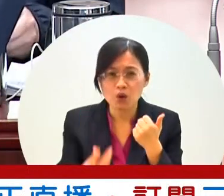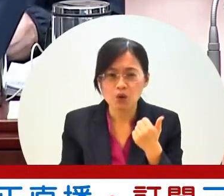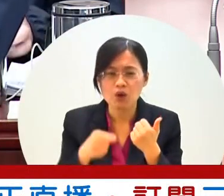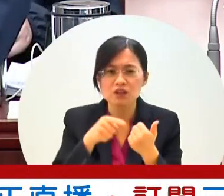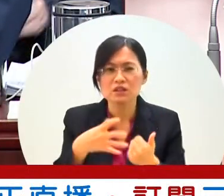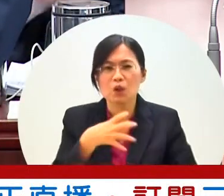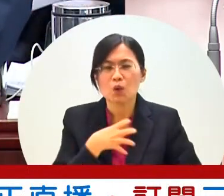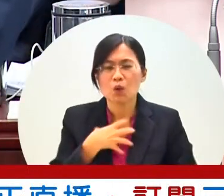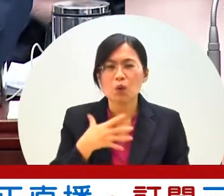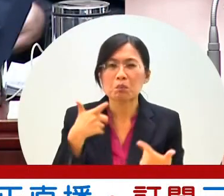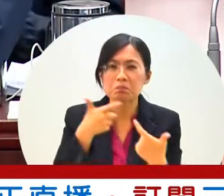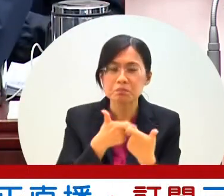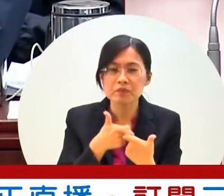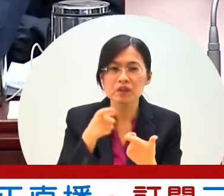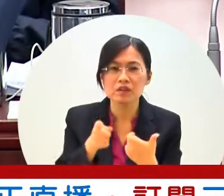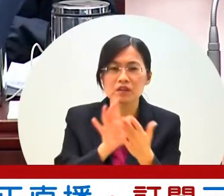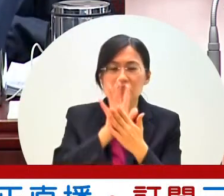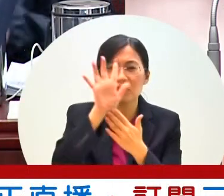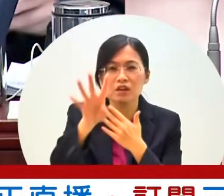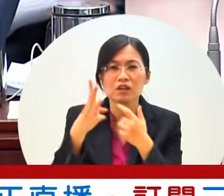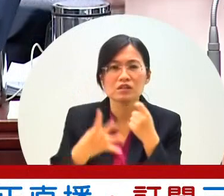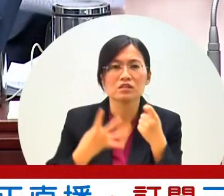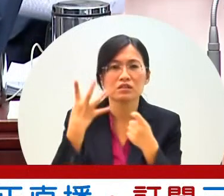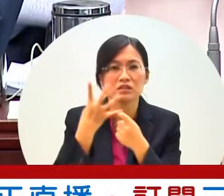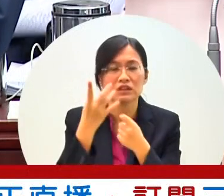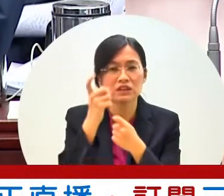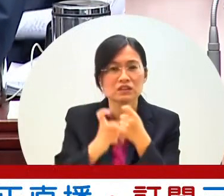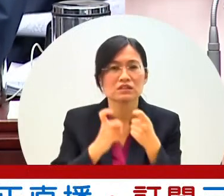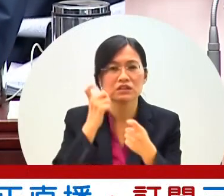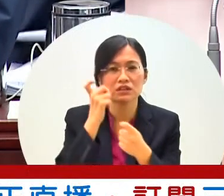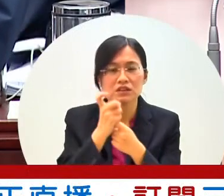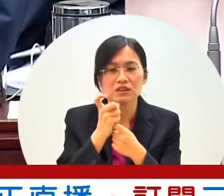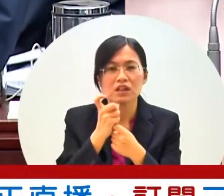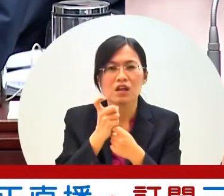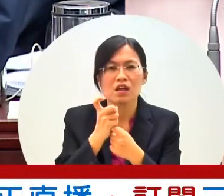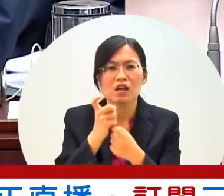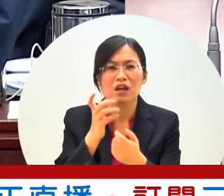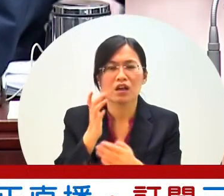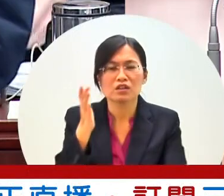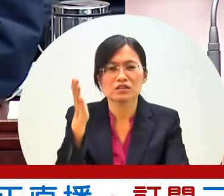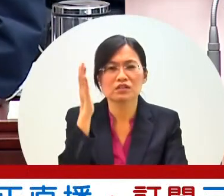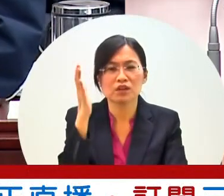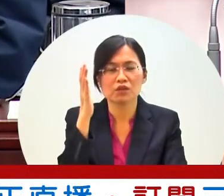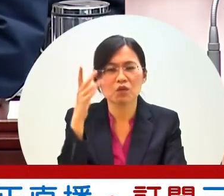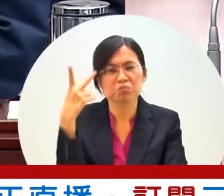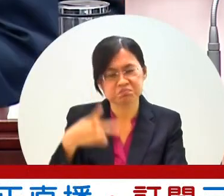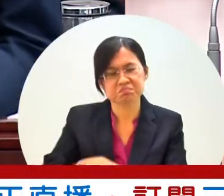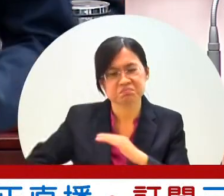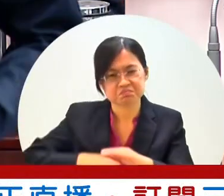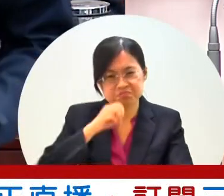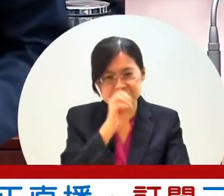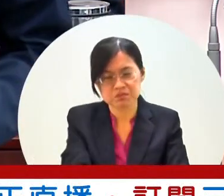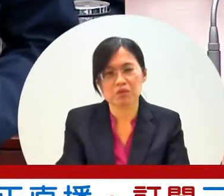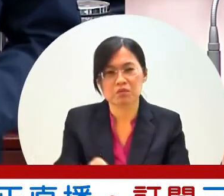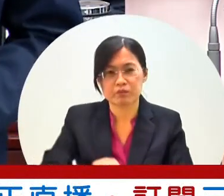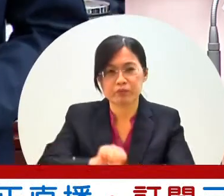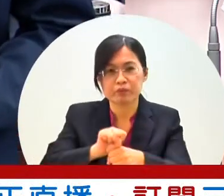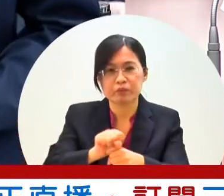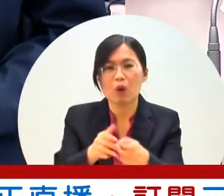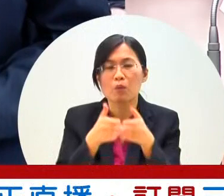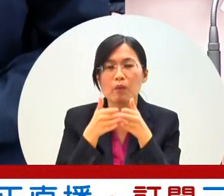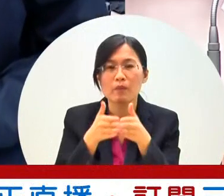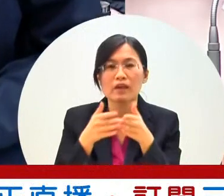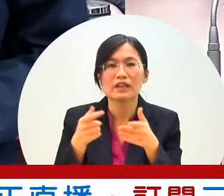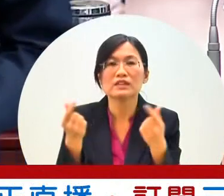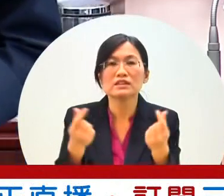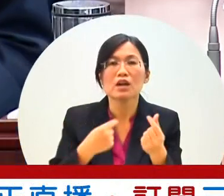的这个四年甚至十年，政府还是应该要投注更多的资源譬如说我们高雄市政府，我们